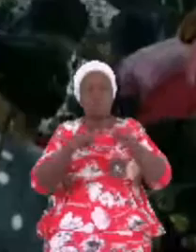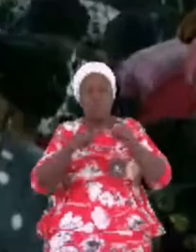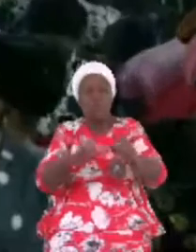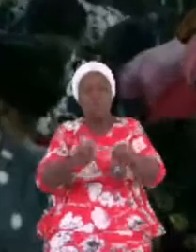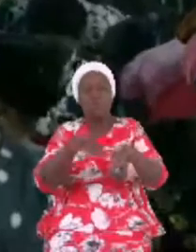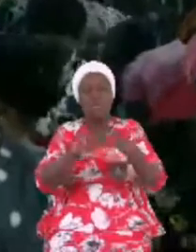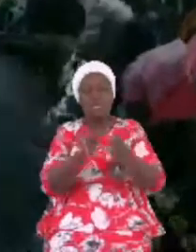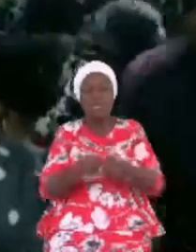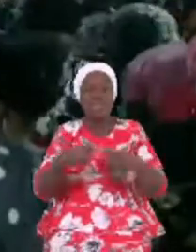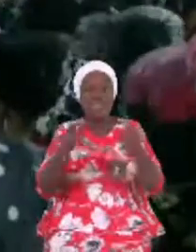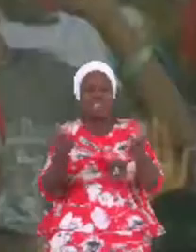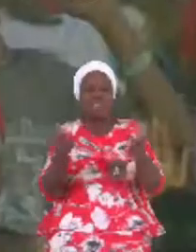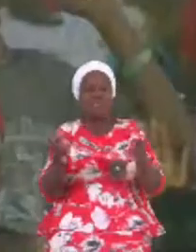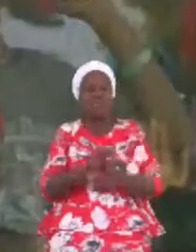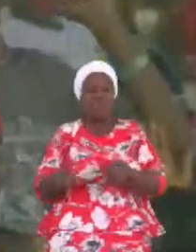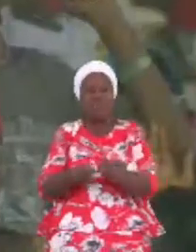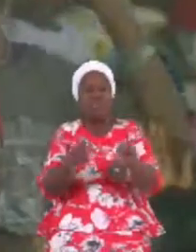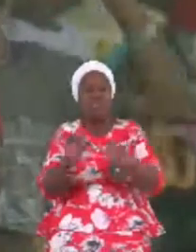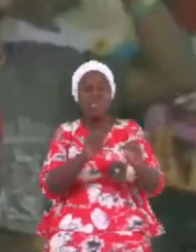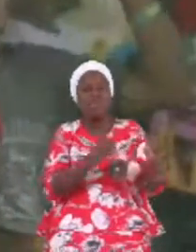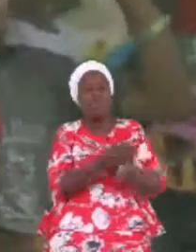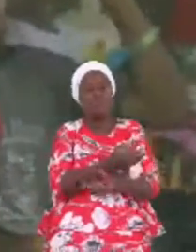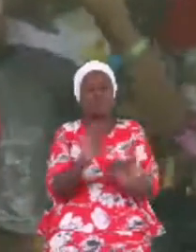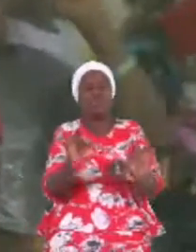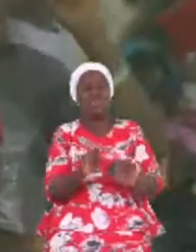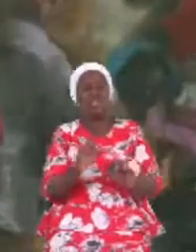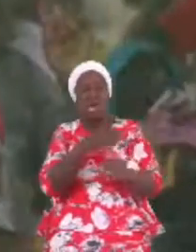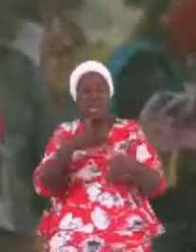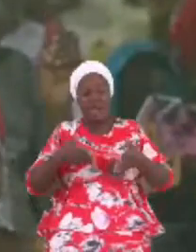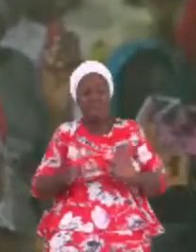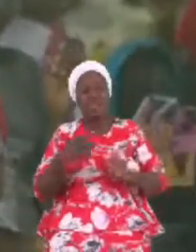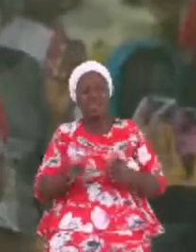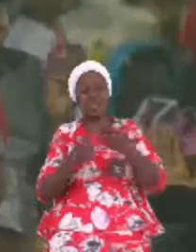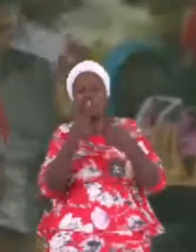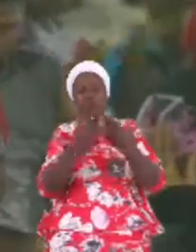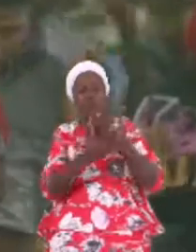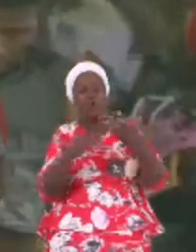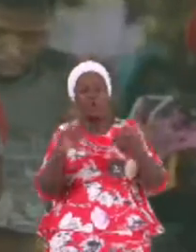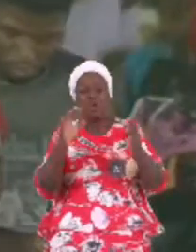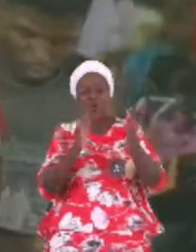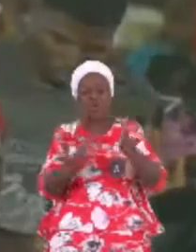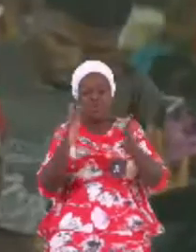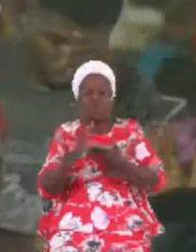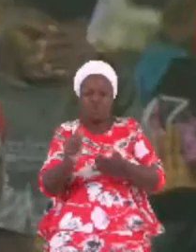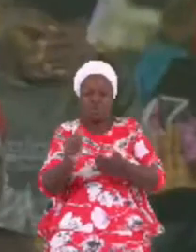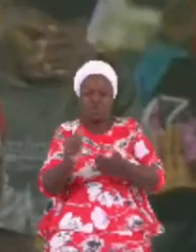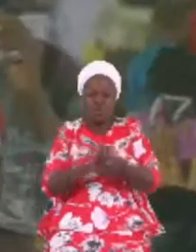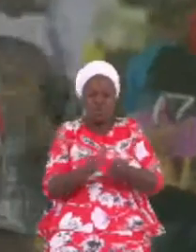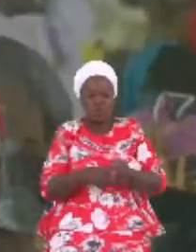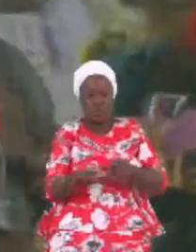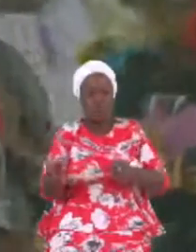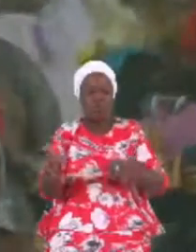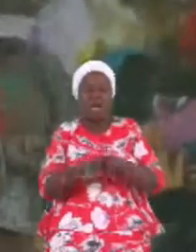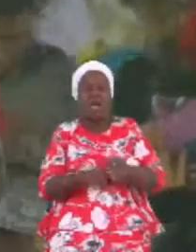ces péchés, affranchis-les. Et que le sang de Jésus les lave